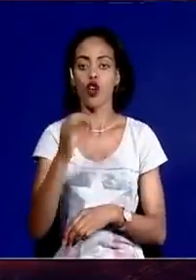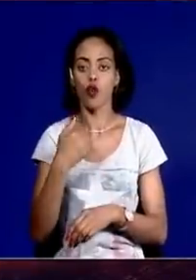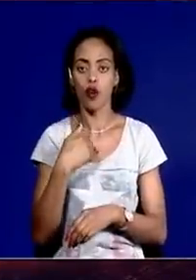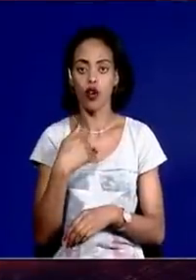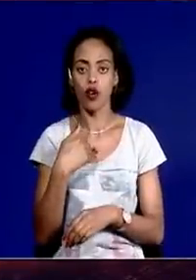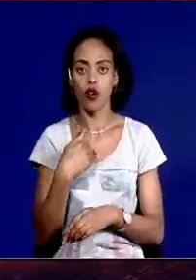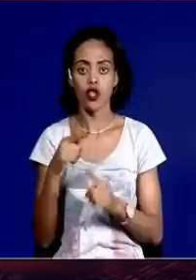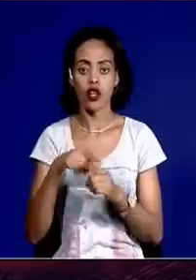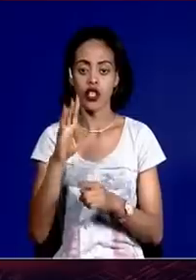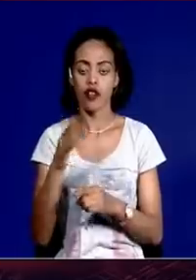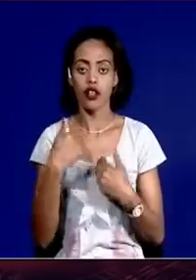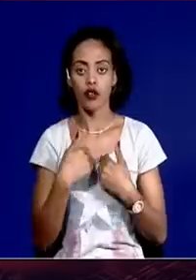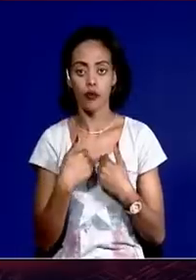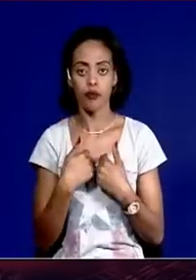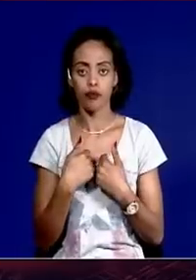حزر بعدت رهيو